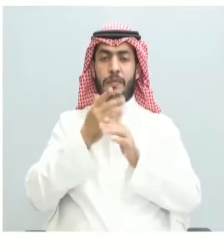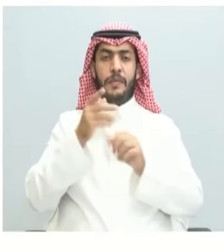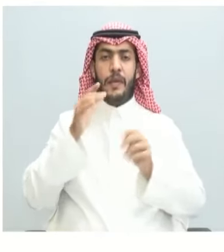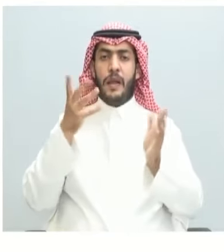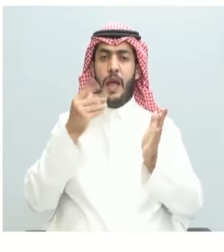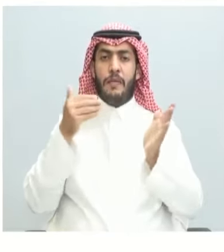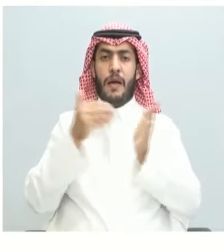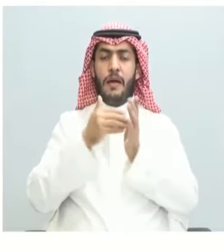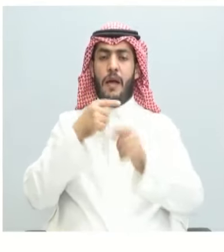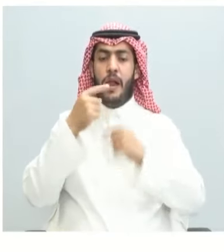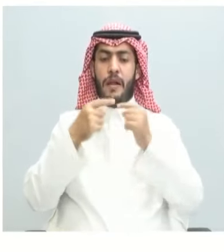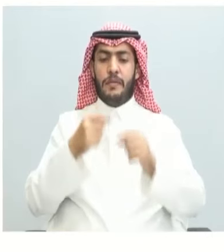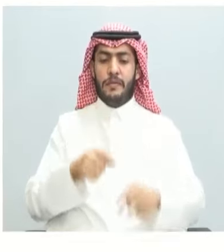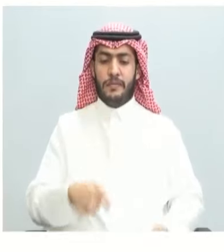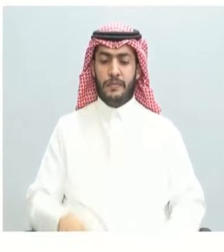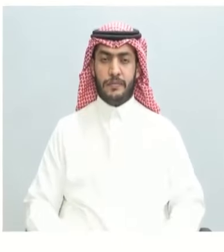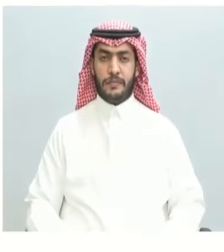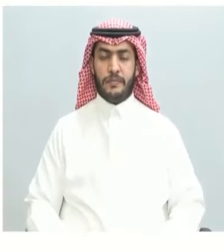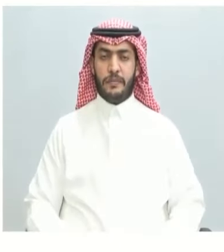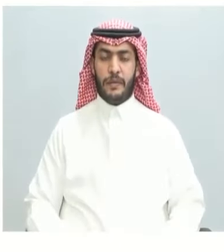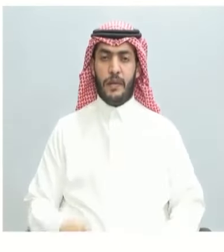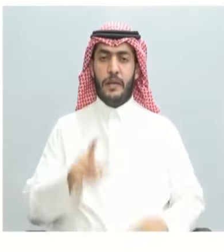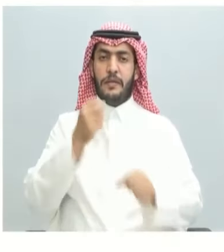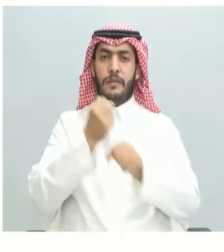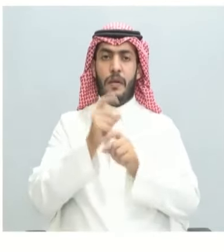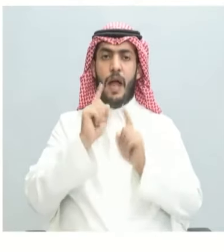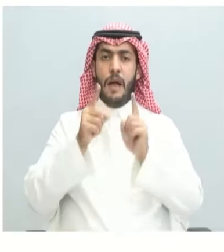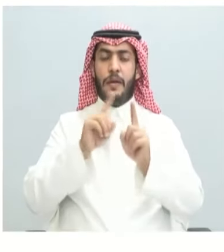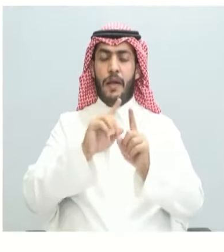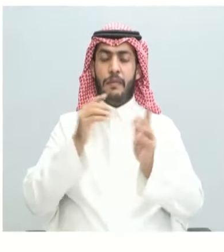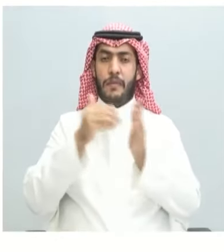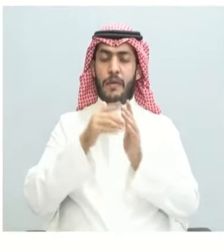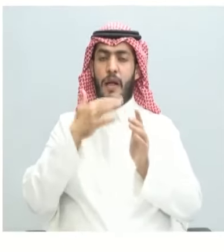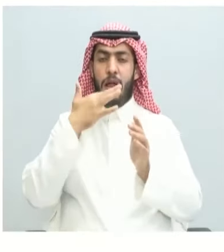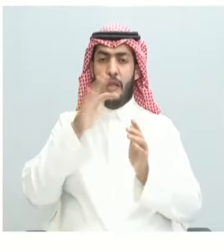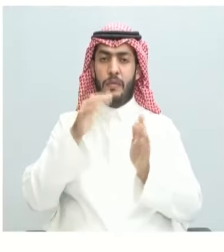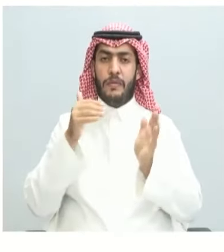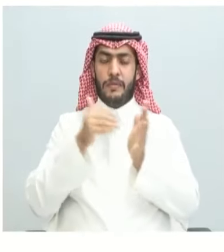تنتهي اب ابدا لاحظوا ان لا نستطيع استخدام امر اخر بعدها فهي تعتبر اللبنه